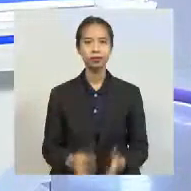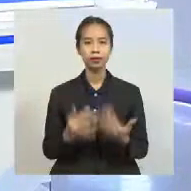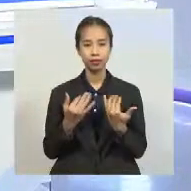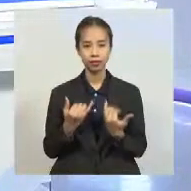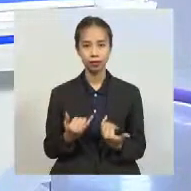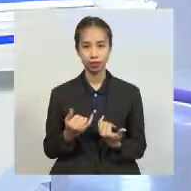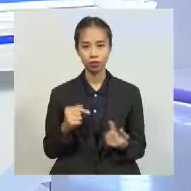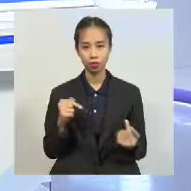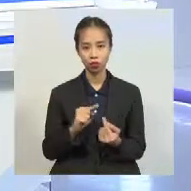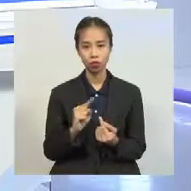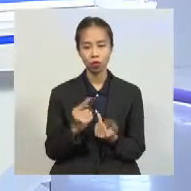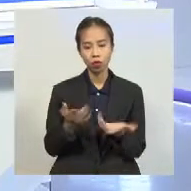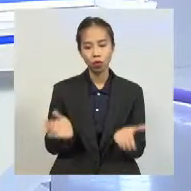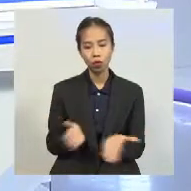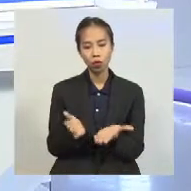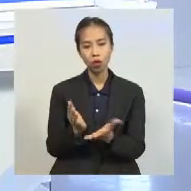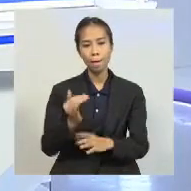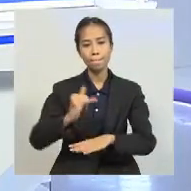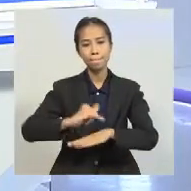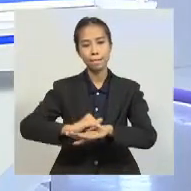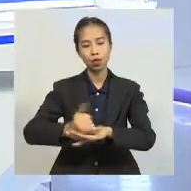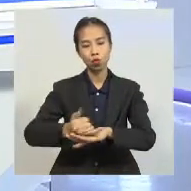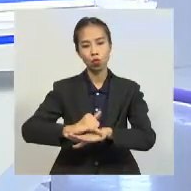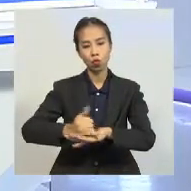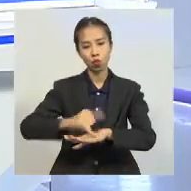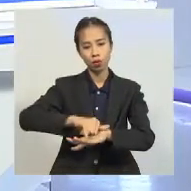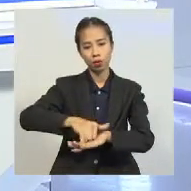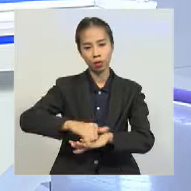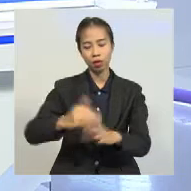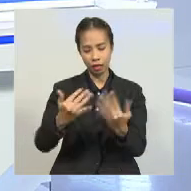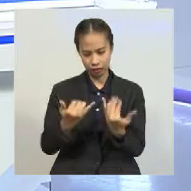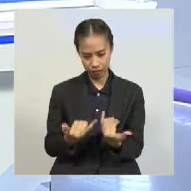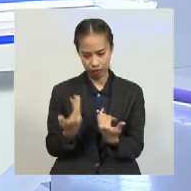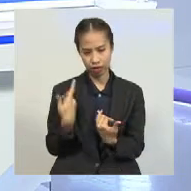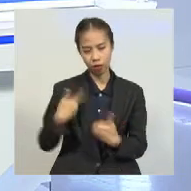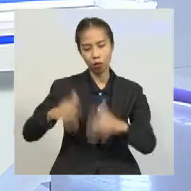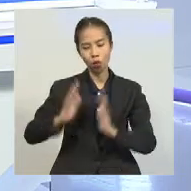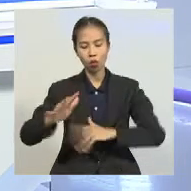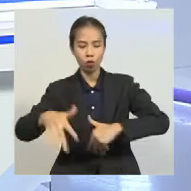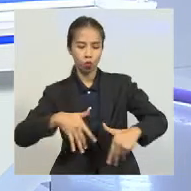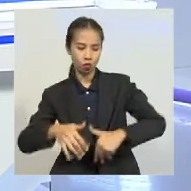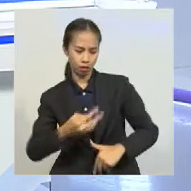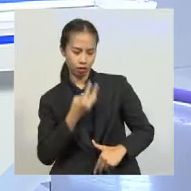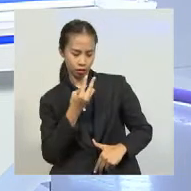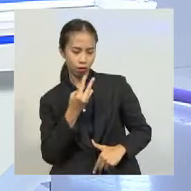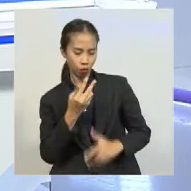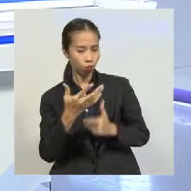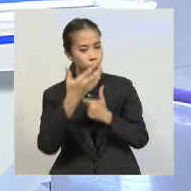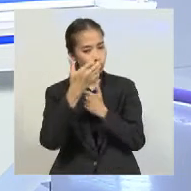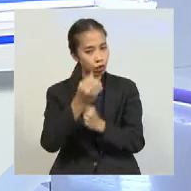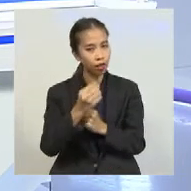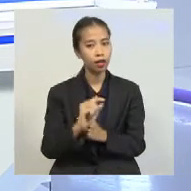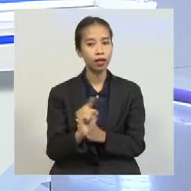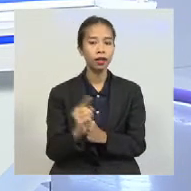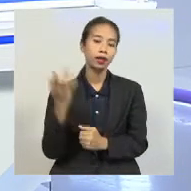มาดูเรื่องการอนุรักษ์พยูนนะคะตอนนี้เนี่ยถือว่าเป็นกระแสที่กลับมาให้หลายคนหันมาให้ความสำคัญกันอีกครั้งหนึ่งโดยเฉพ